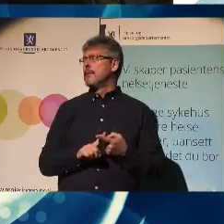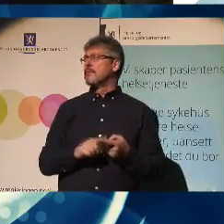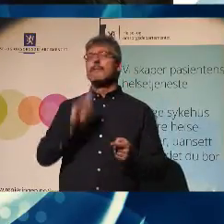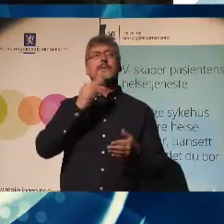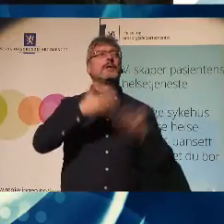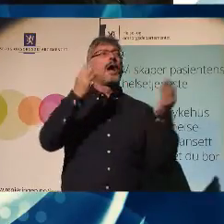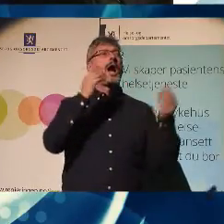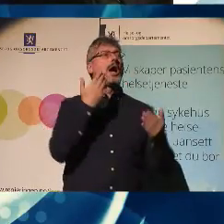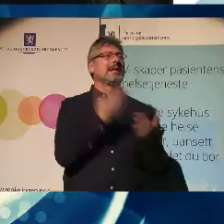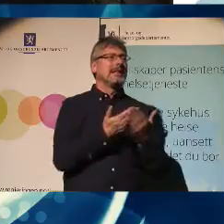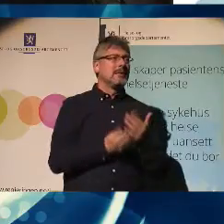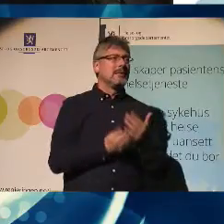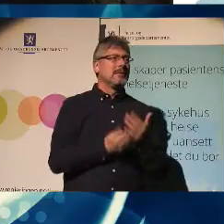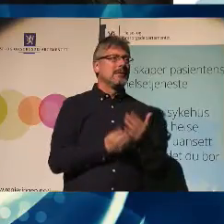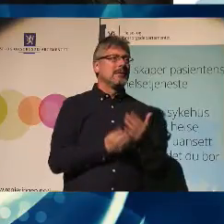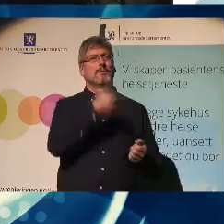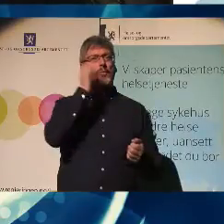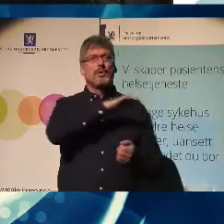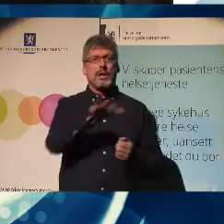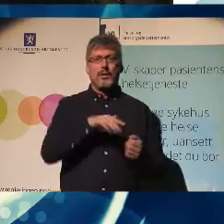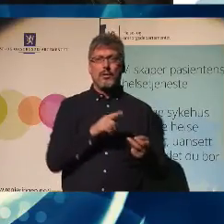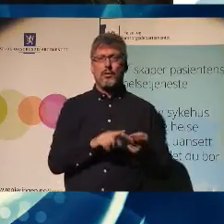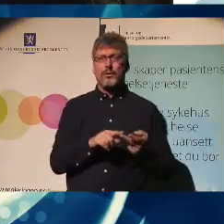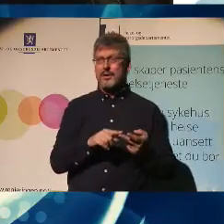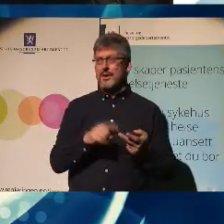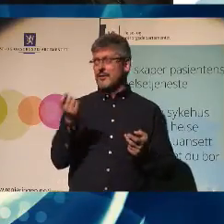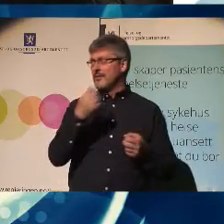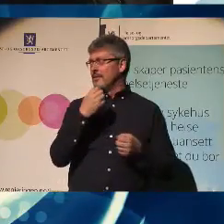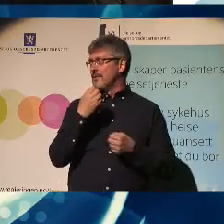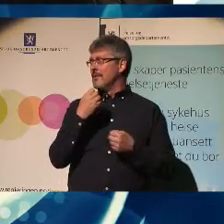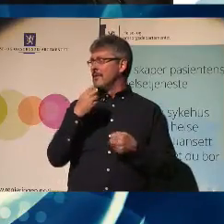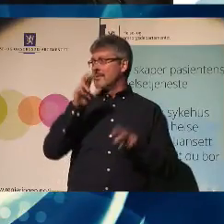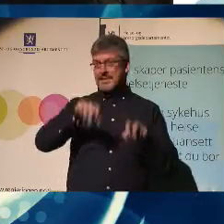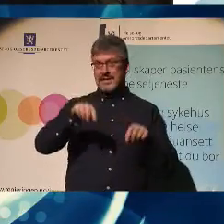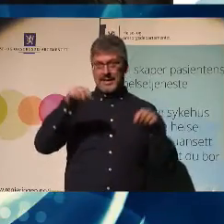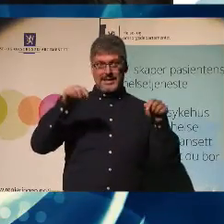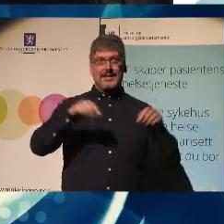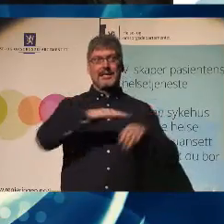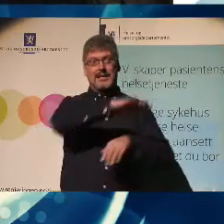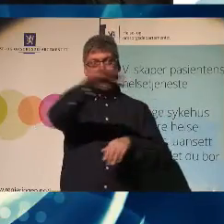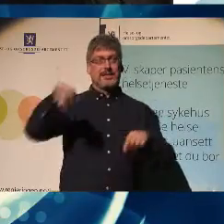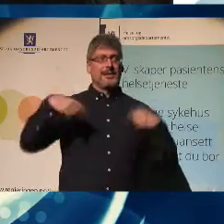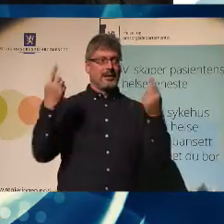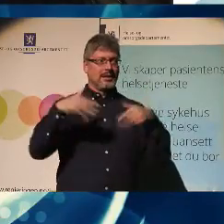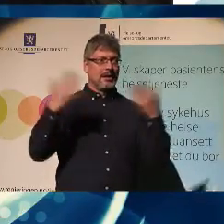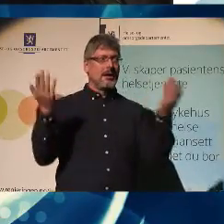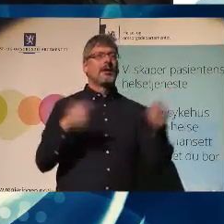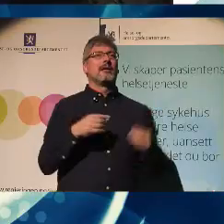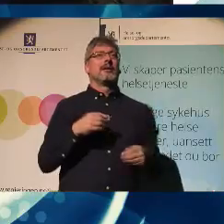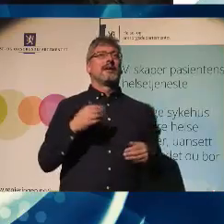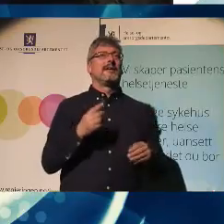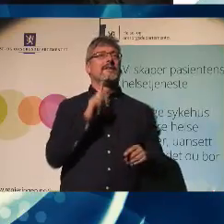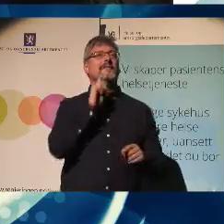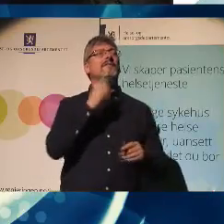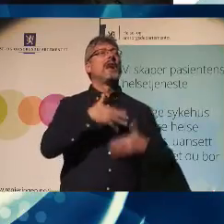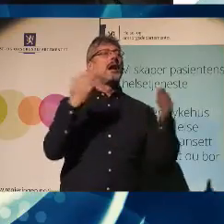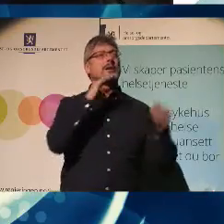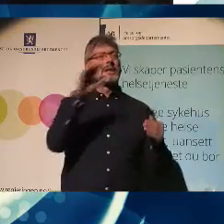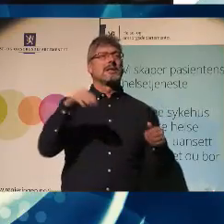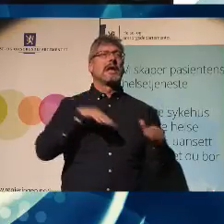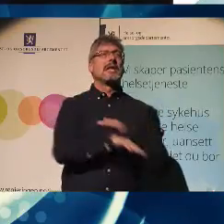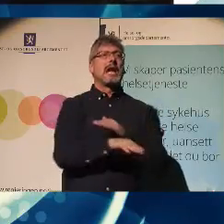Dagtilbud for eldre på bondegård, inn på tunet arbeid, noen som har jobbet med, som sitter i salen i dag faktisk. Hverdagsmestring i hjemmetjenesten. Jeg må se